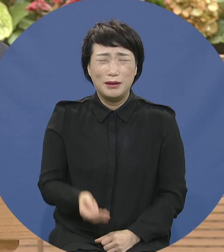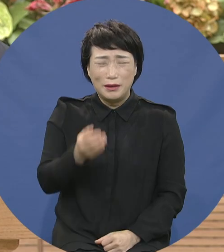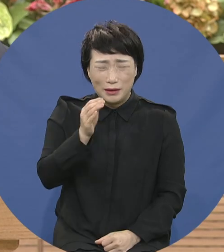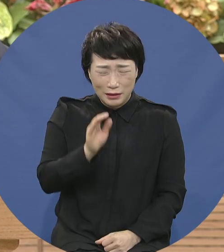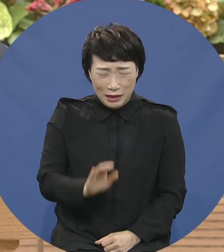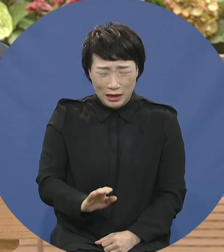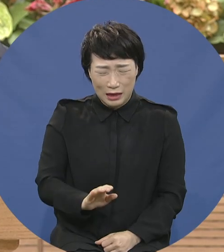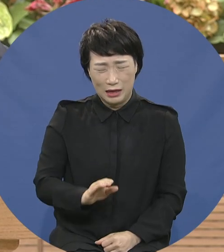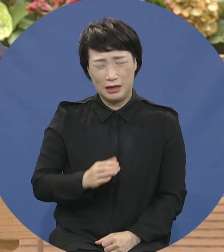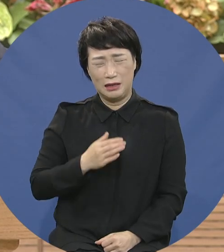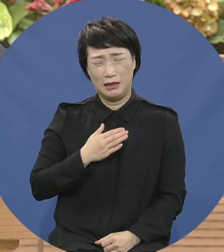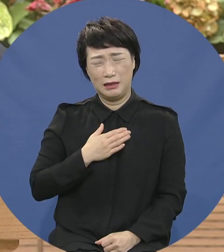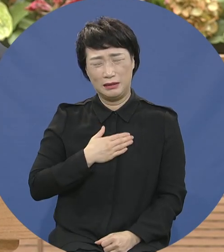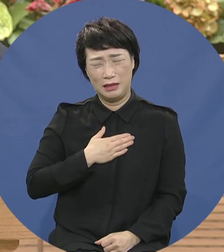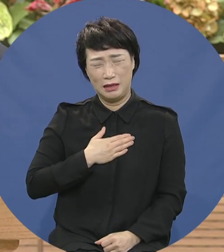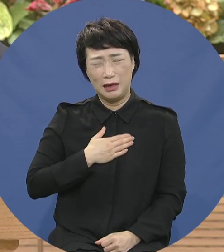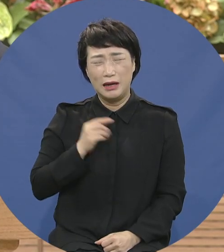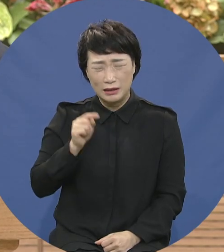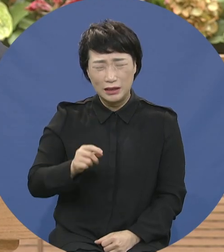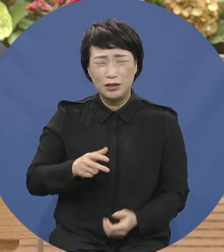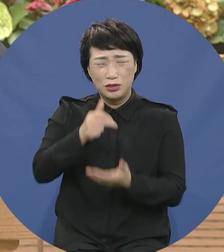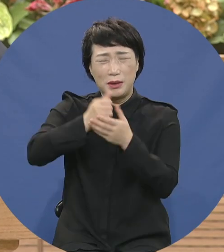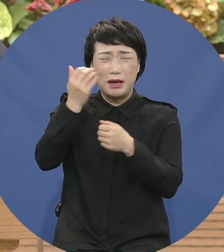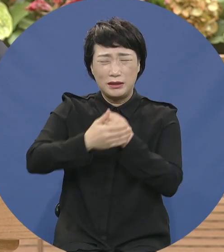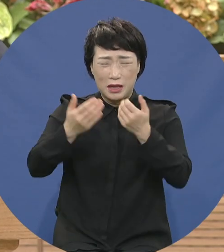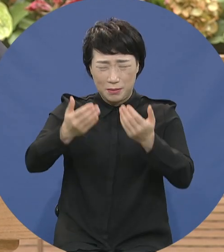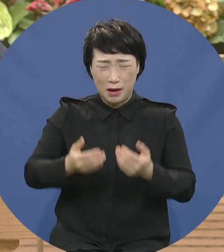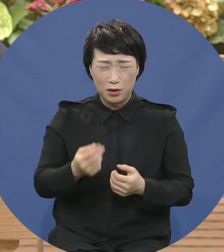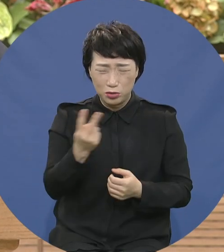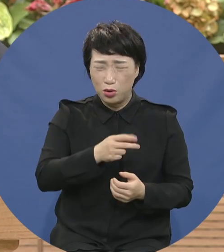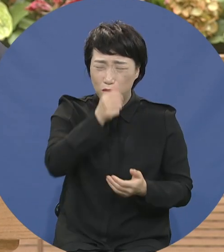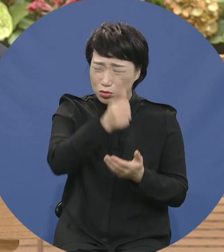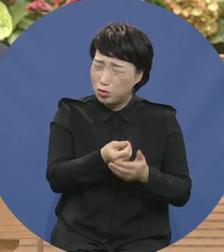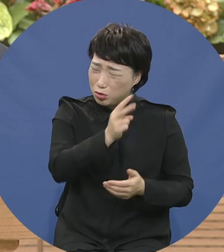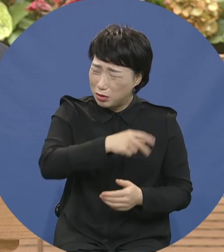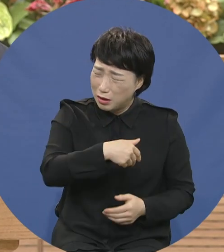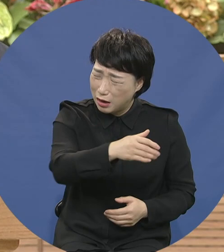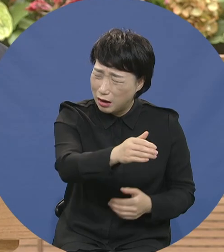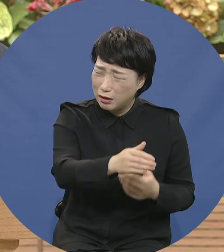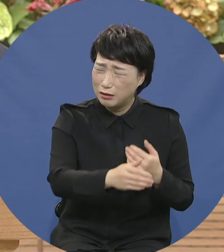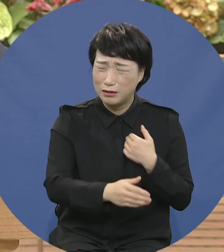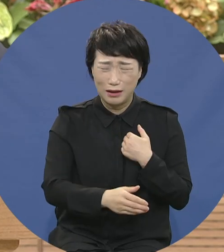그러나 이 은혜를 잃고 다시 죄로 돌아가면